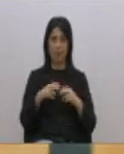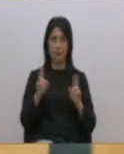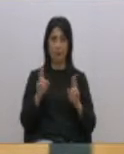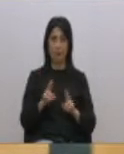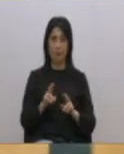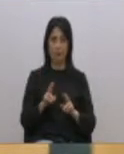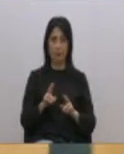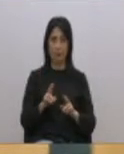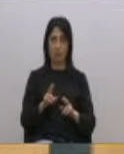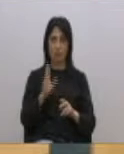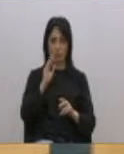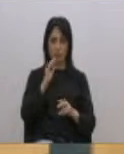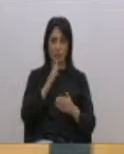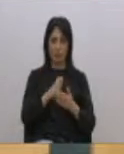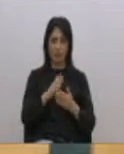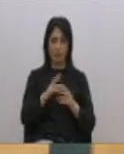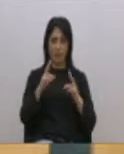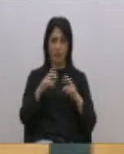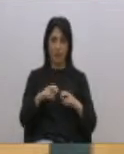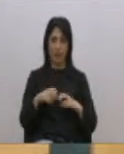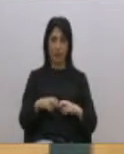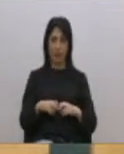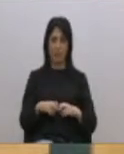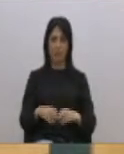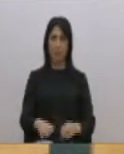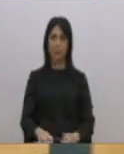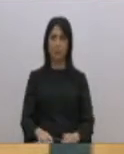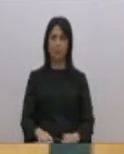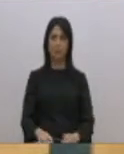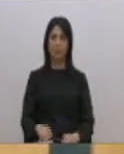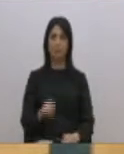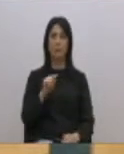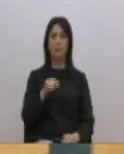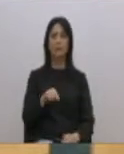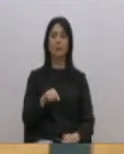წესით, როდესაც არის განხილვა იქ